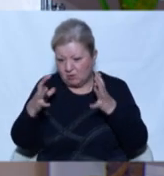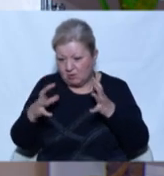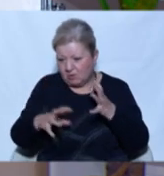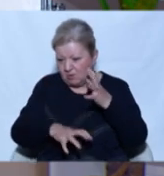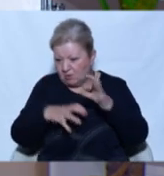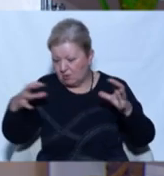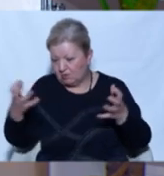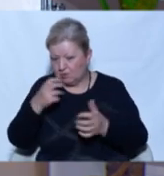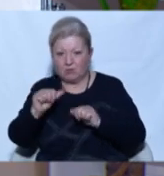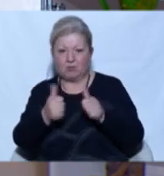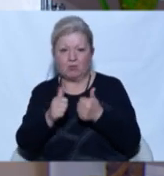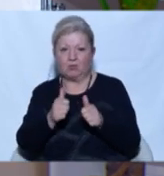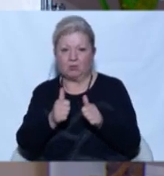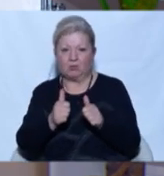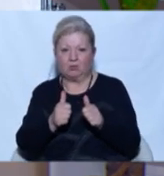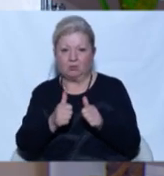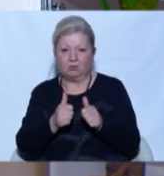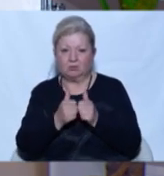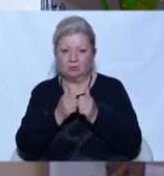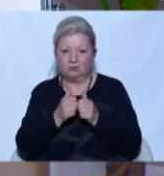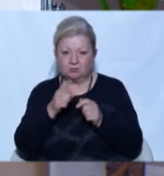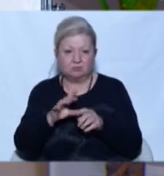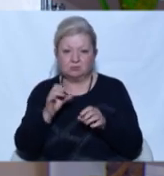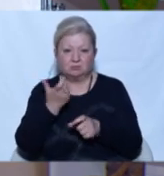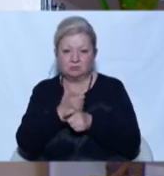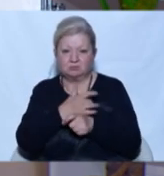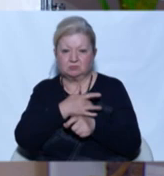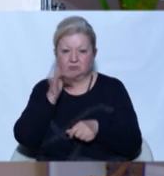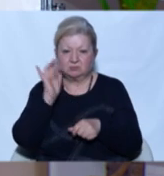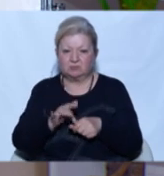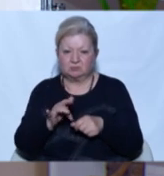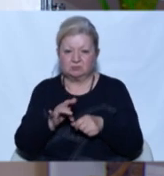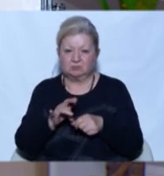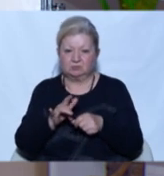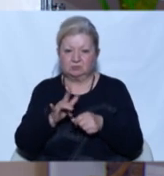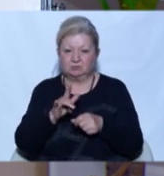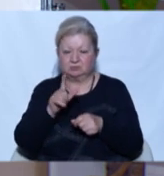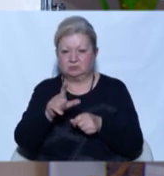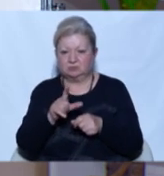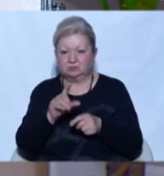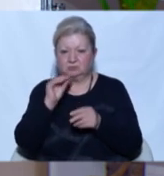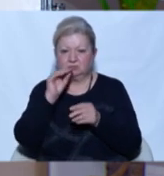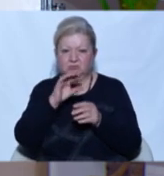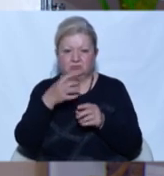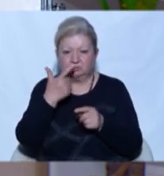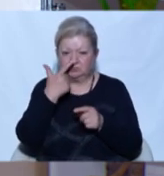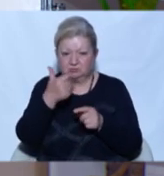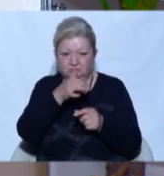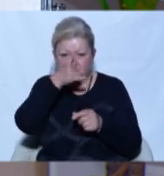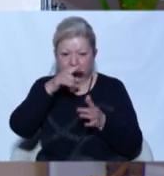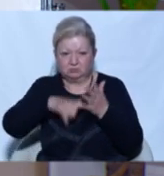der Daeshorebina Ertmantisagan, da Zalias Astike Kritik Amiro Alfred Wegenerma.